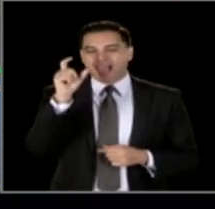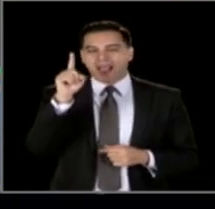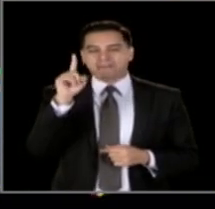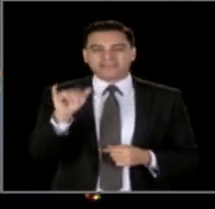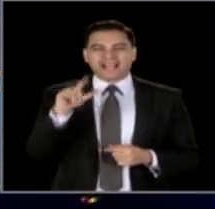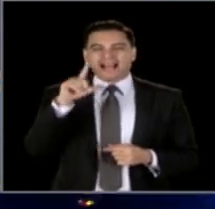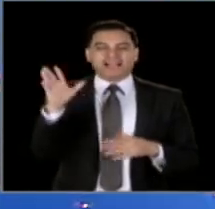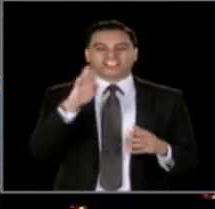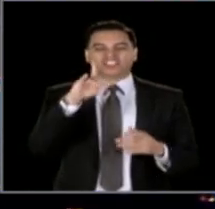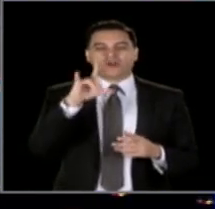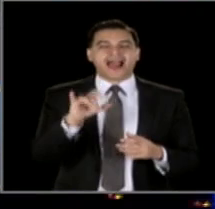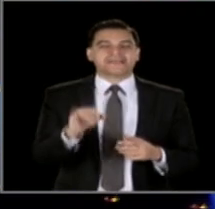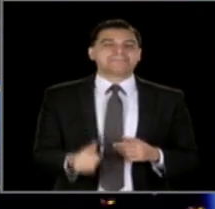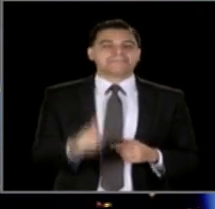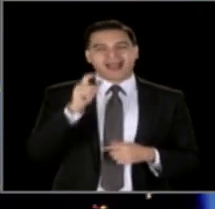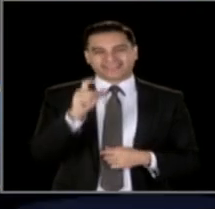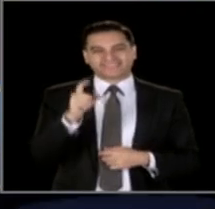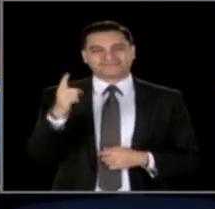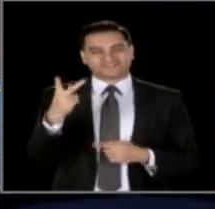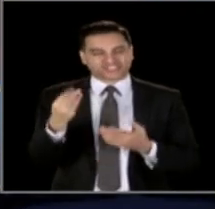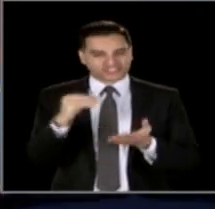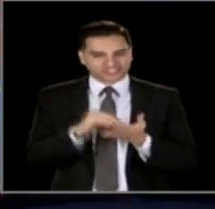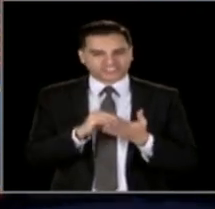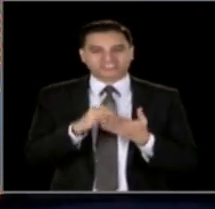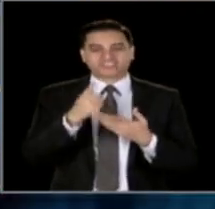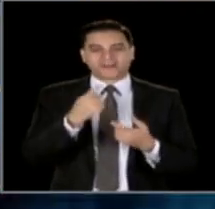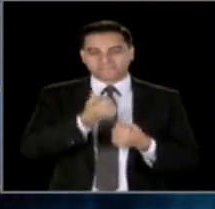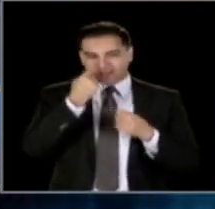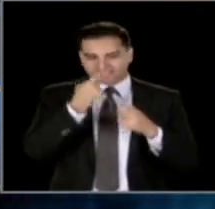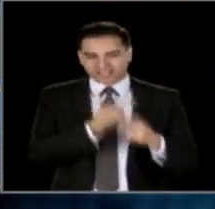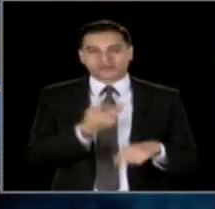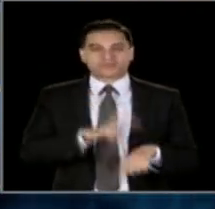20 مغاغة، 40 السويدي.